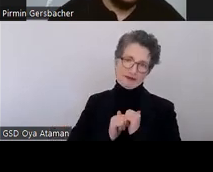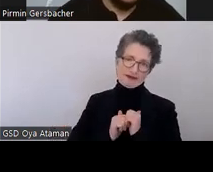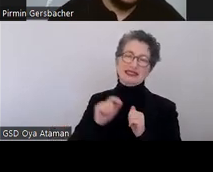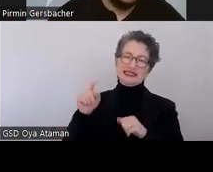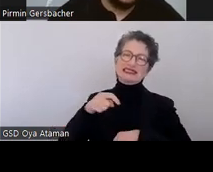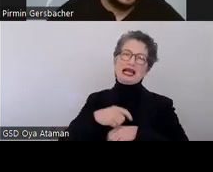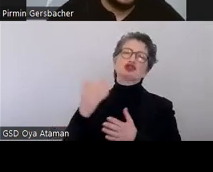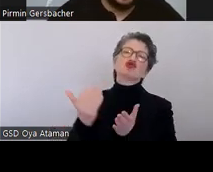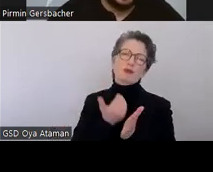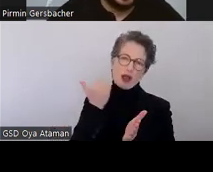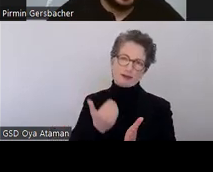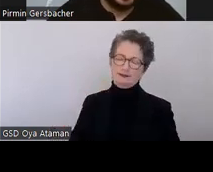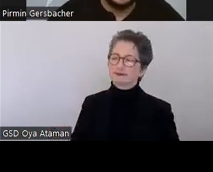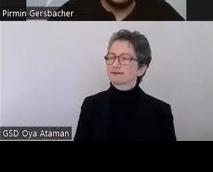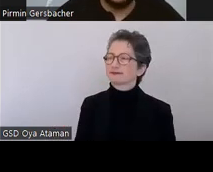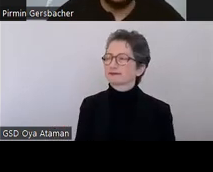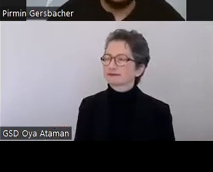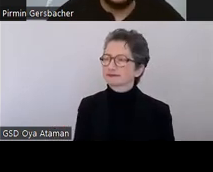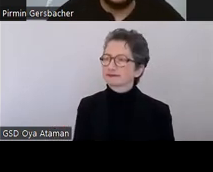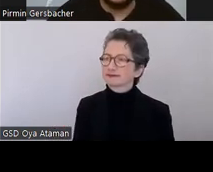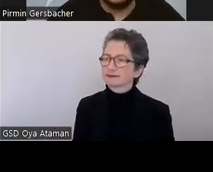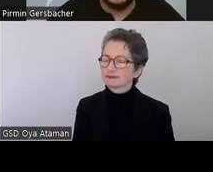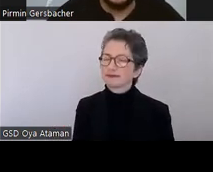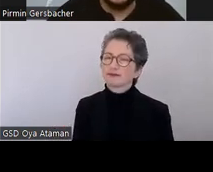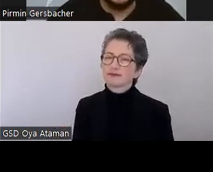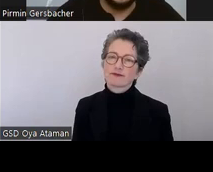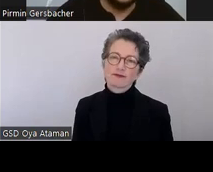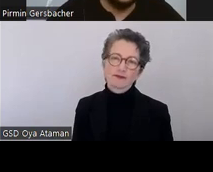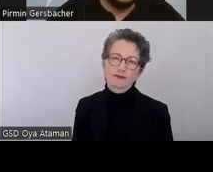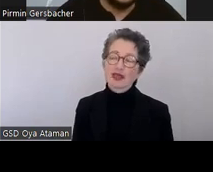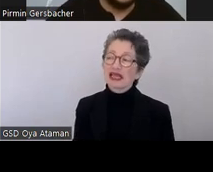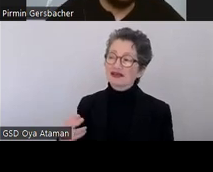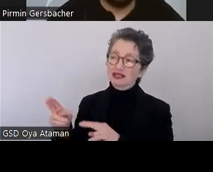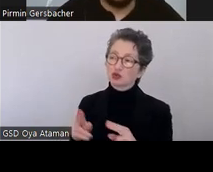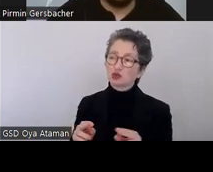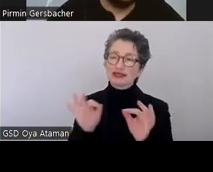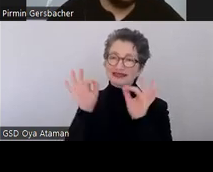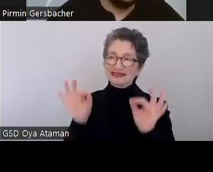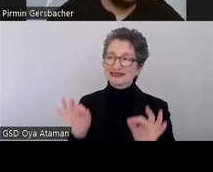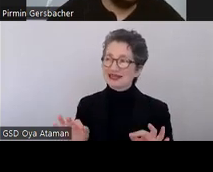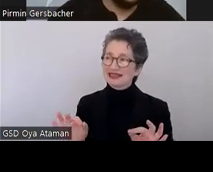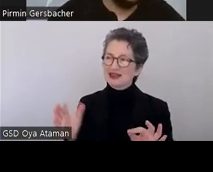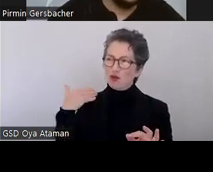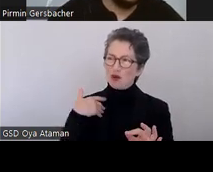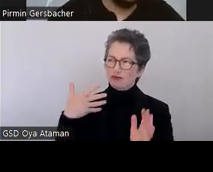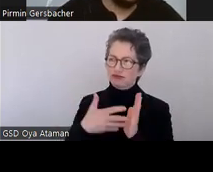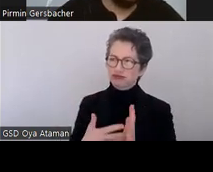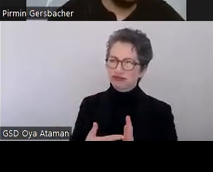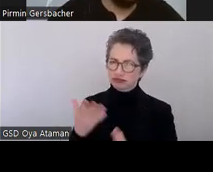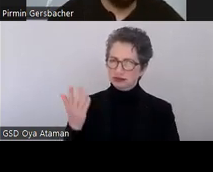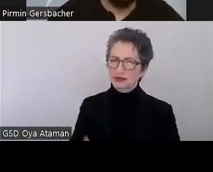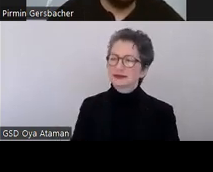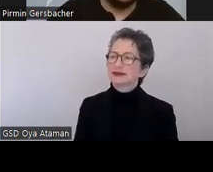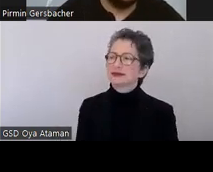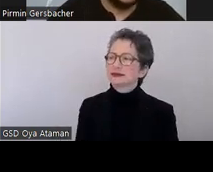verkürzen. Also ich gehe jetzt auch nochmal auf die Seite jemand Sati, wo ich vorhin schon war. Ich lade sie mal